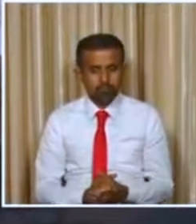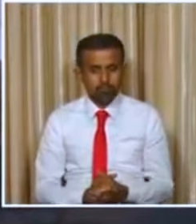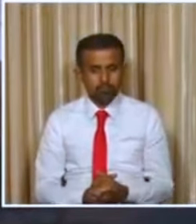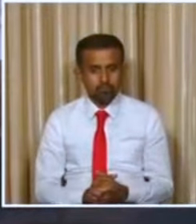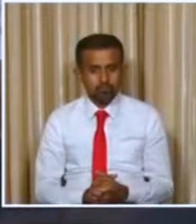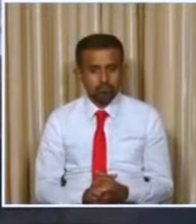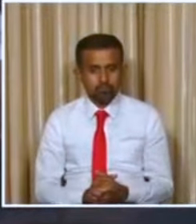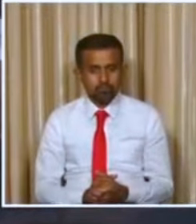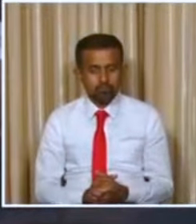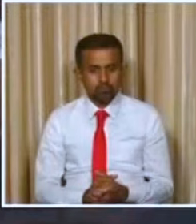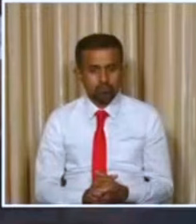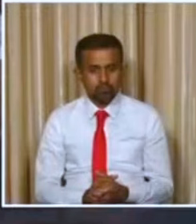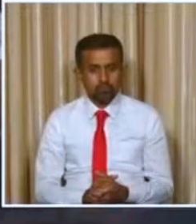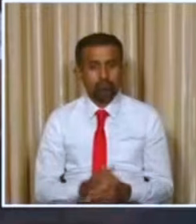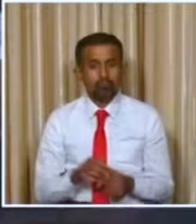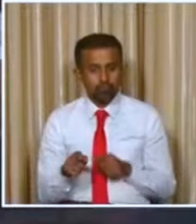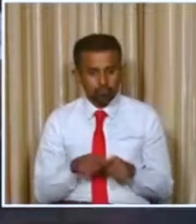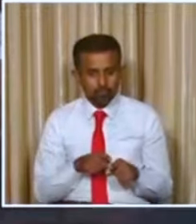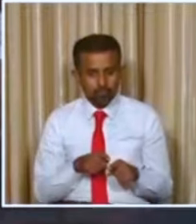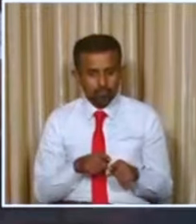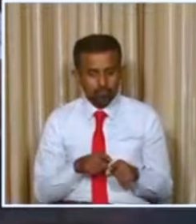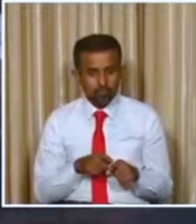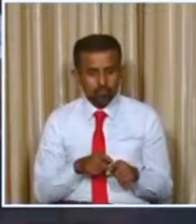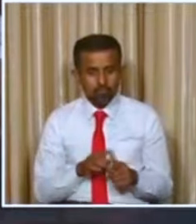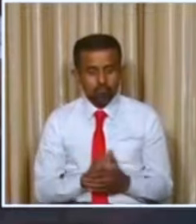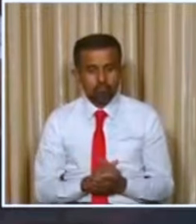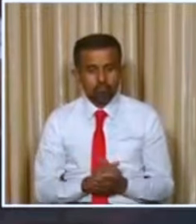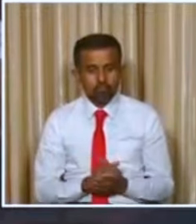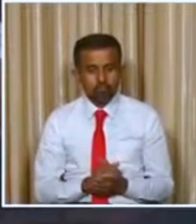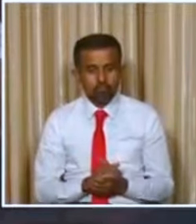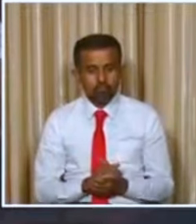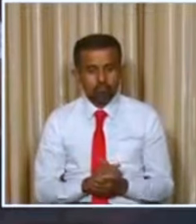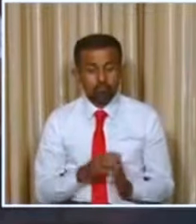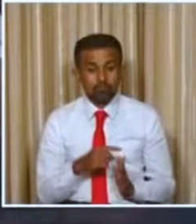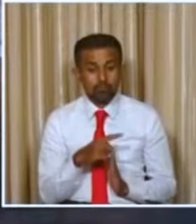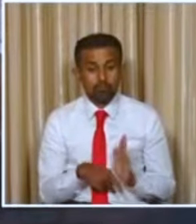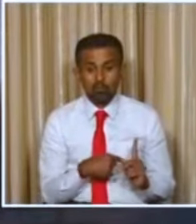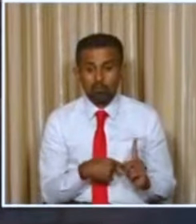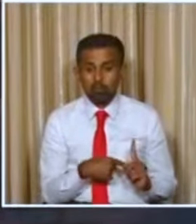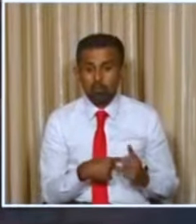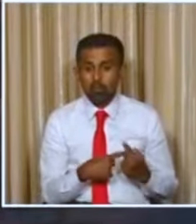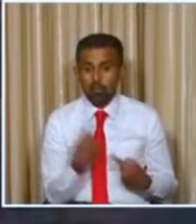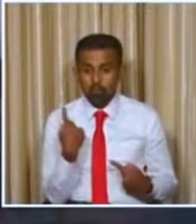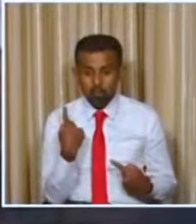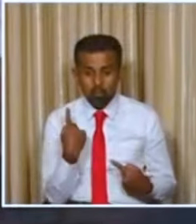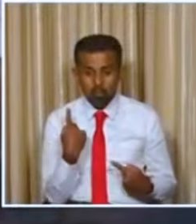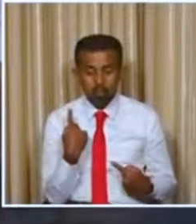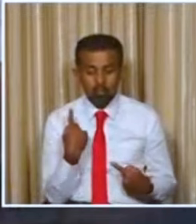பாதையில் சென்றிருக்கிறதா என்று பார்த்தால் அப்படி அல்ல. நாடு அதில் பாதாளத்தில்